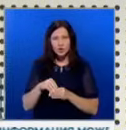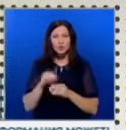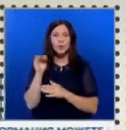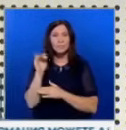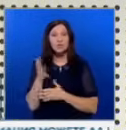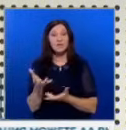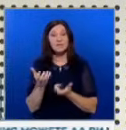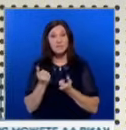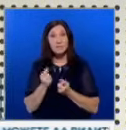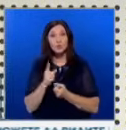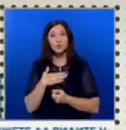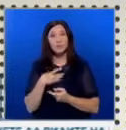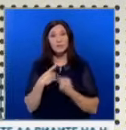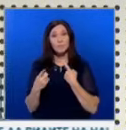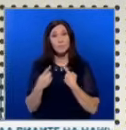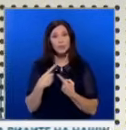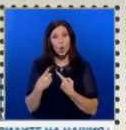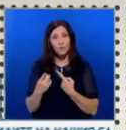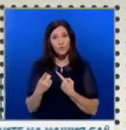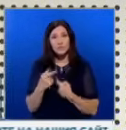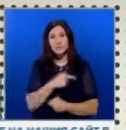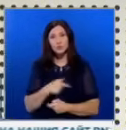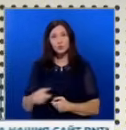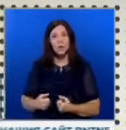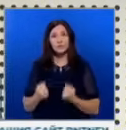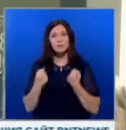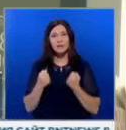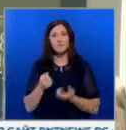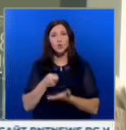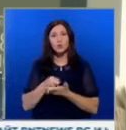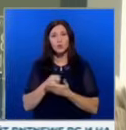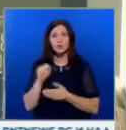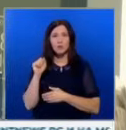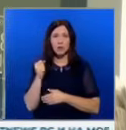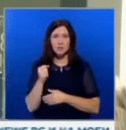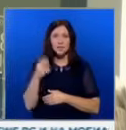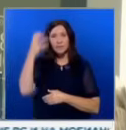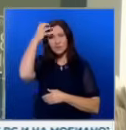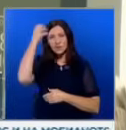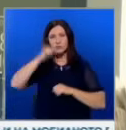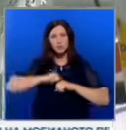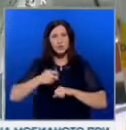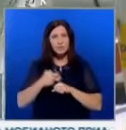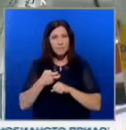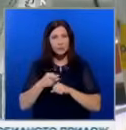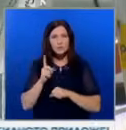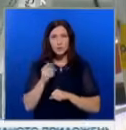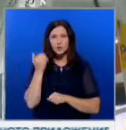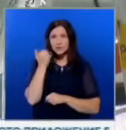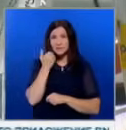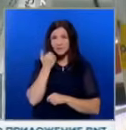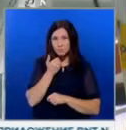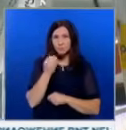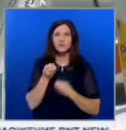бъдещите вземания, които имате по договорите с Националната здравноосигурителна каса. Държавните общински болници ще могат да се възползват